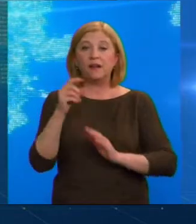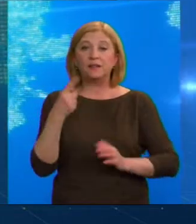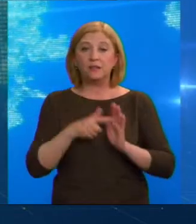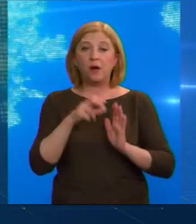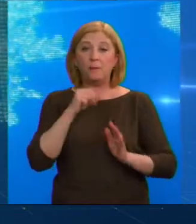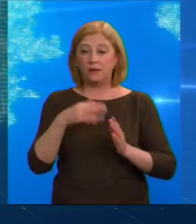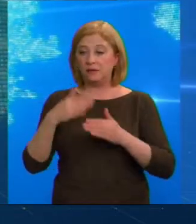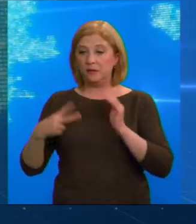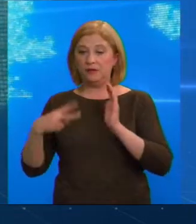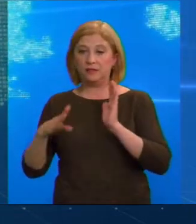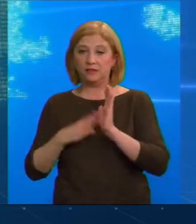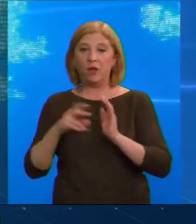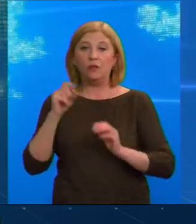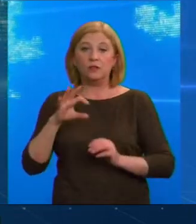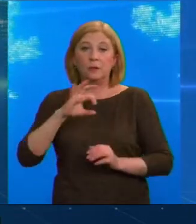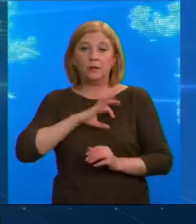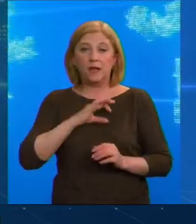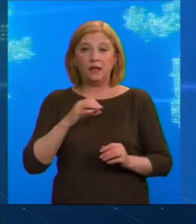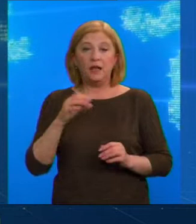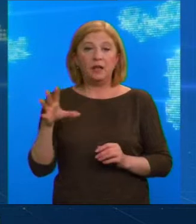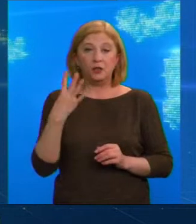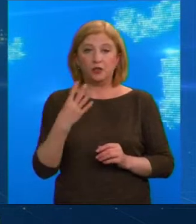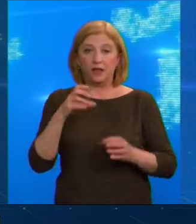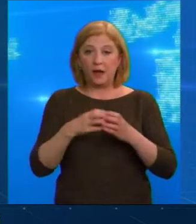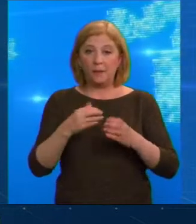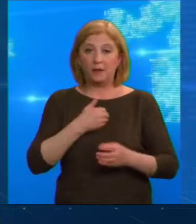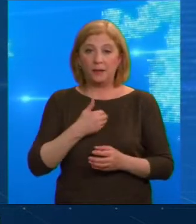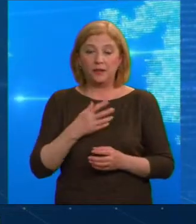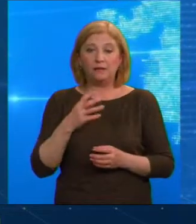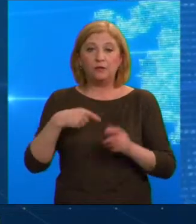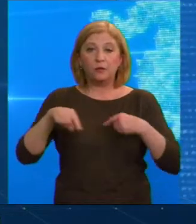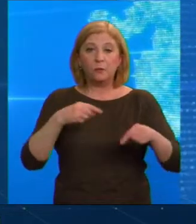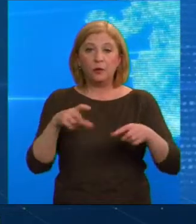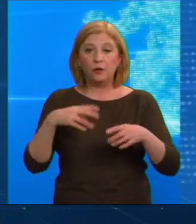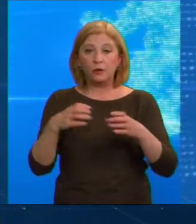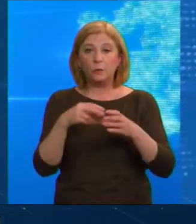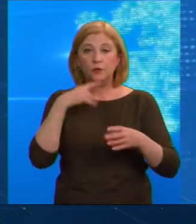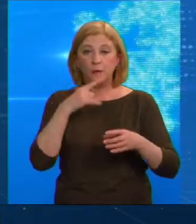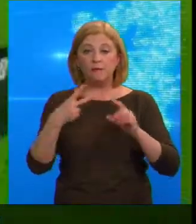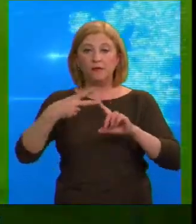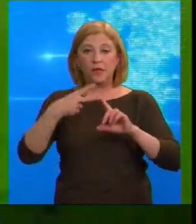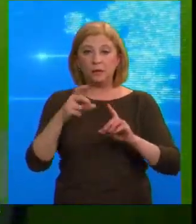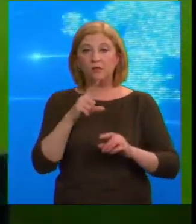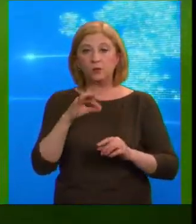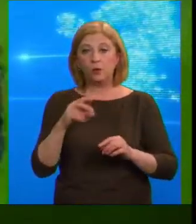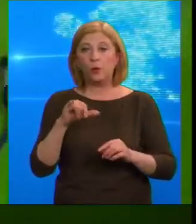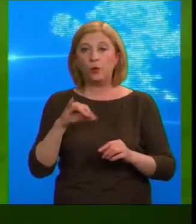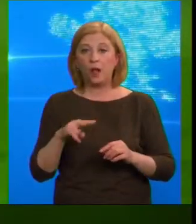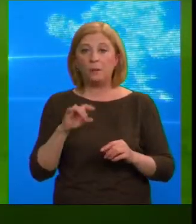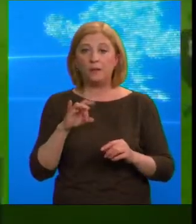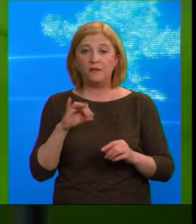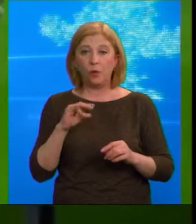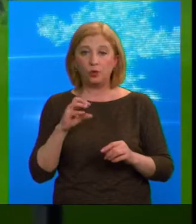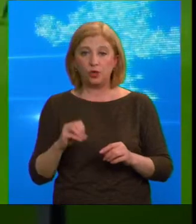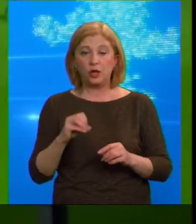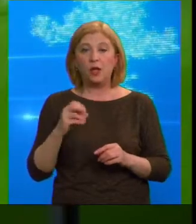29-го. На золотые медали претендовали сразу 4 команды. Таким образом, футбольный клуб «Челябинск» оказался вторым в зоне «Урал-Поволжье», повторив